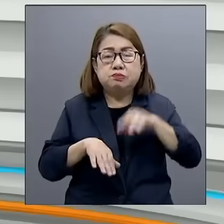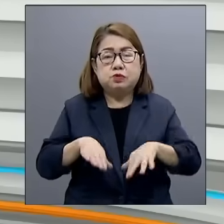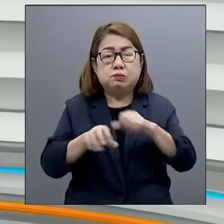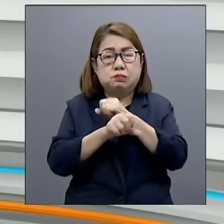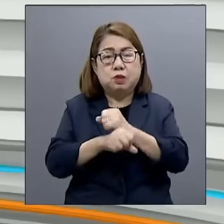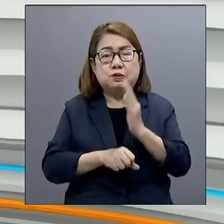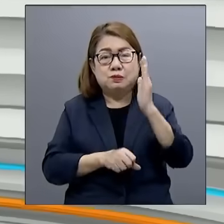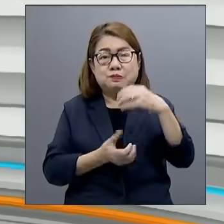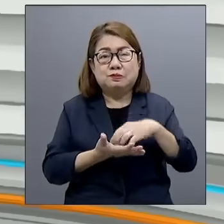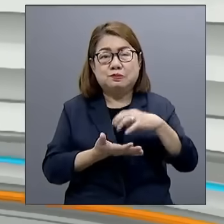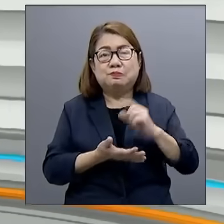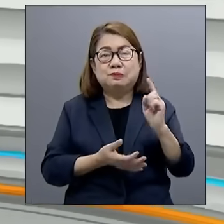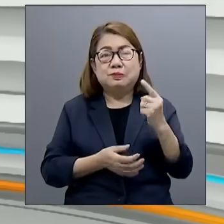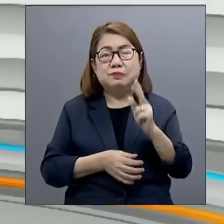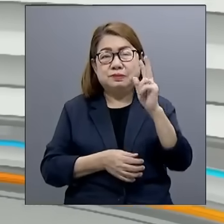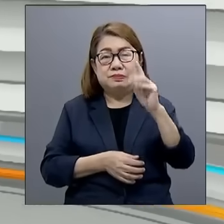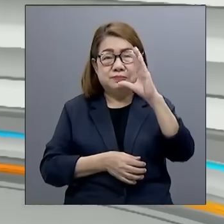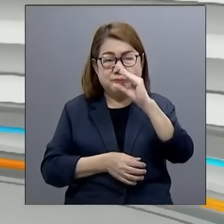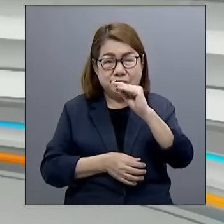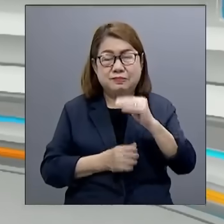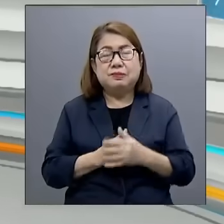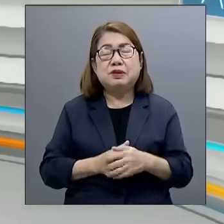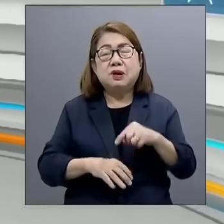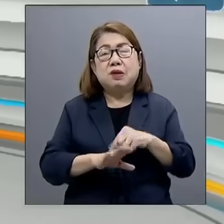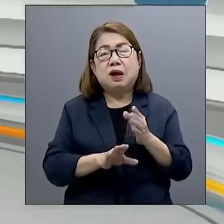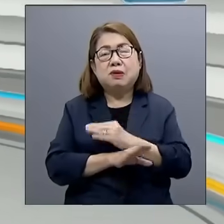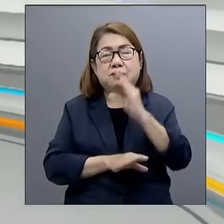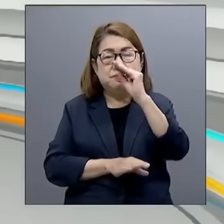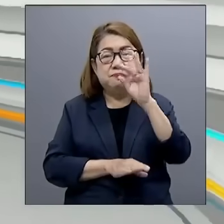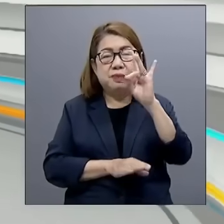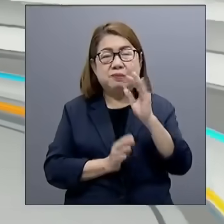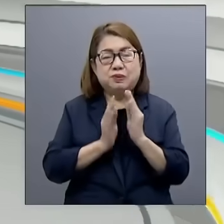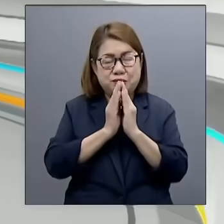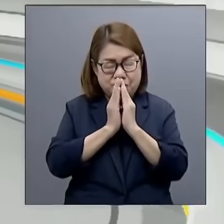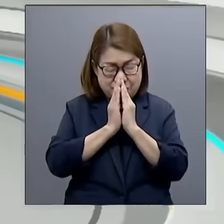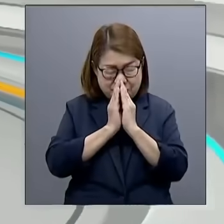ติดตามรายงานสภาพอากาศได้ใหม่ในช่วงข่าวข้ามมิติใหม่เวลาก่อน 20:00 น.สวัสดีค่ะ